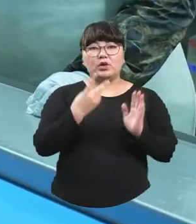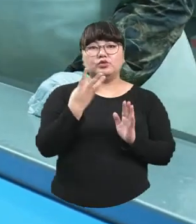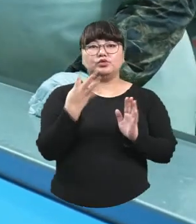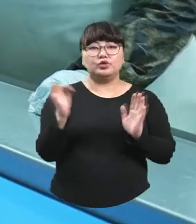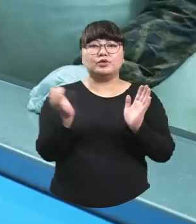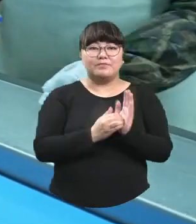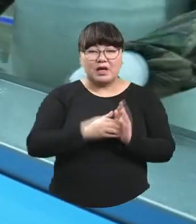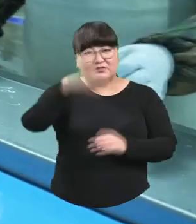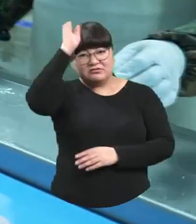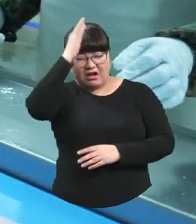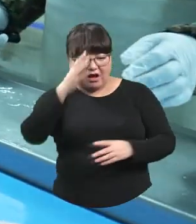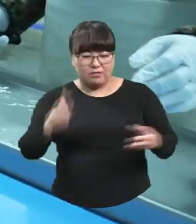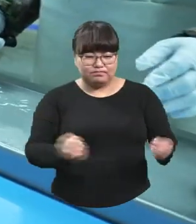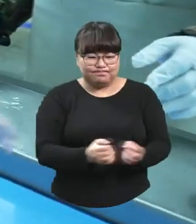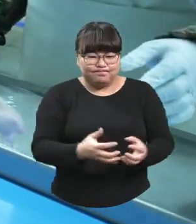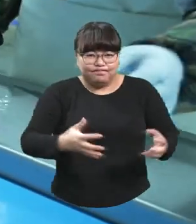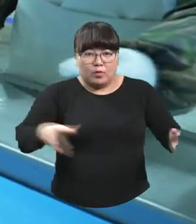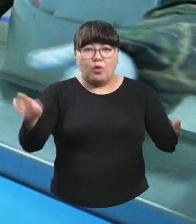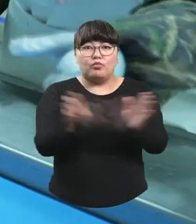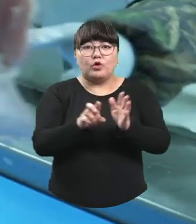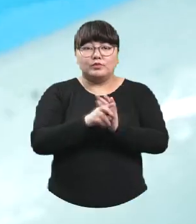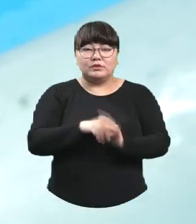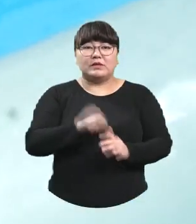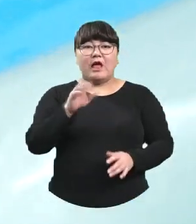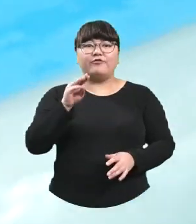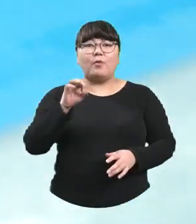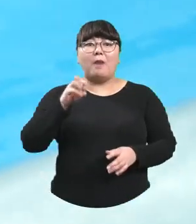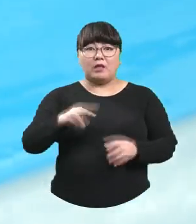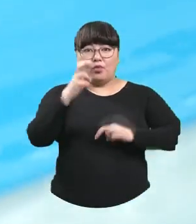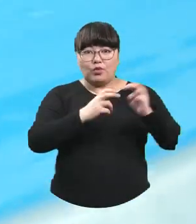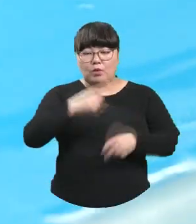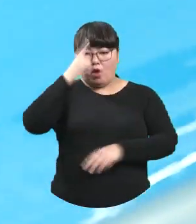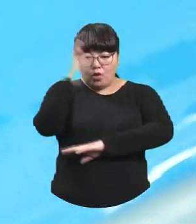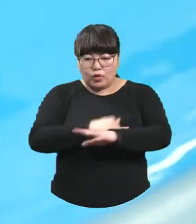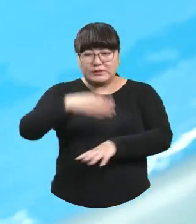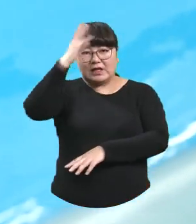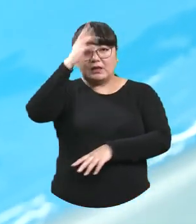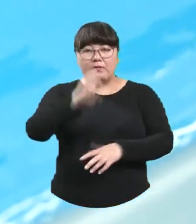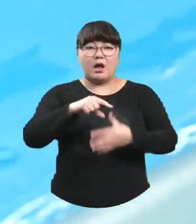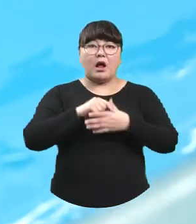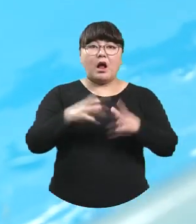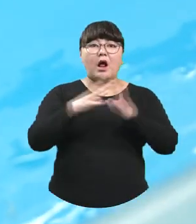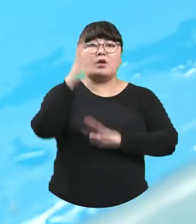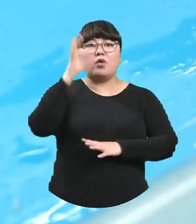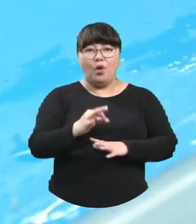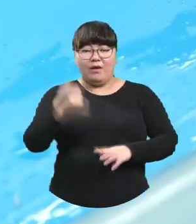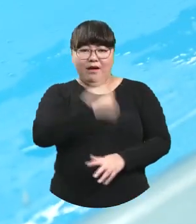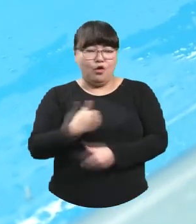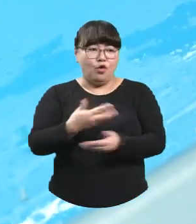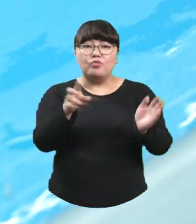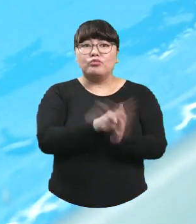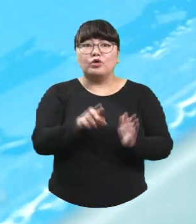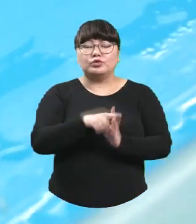мянган дахиад үржүүлэх хүчин чадалтай иж бүрэн автомат үйлдвэр нь дотоодын дахианы махны зах зээлийн 10% хангах боломжтой